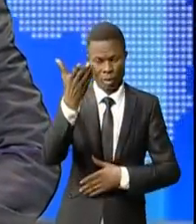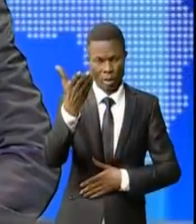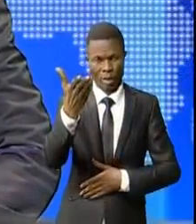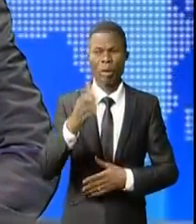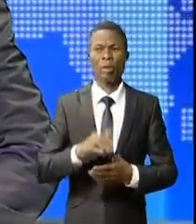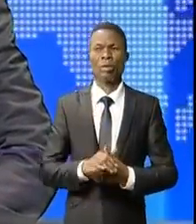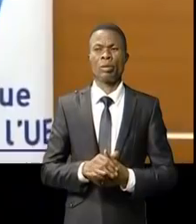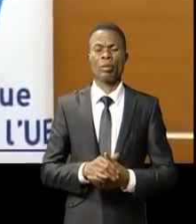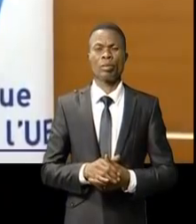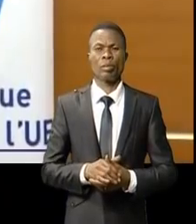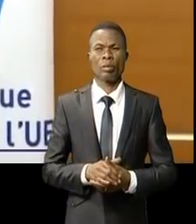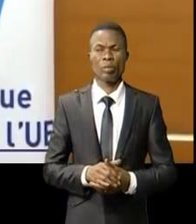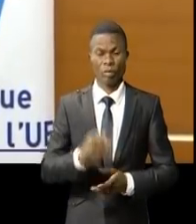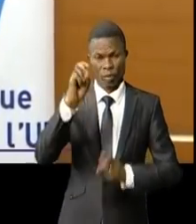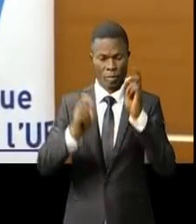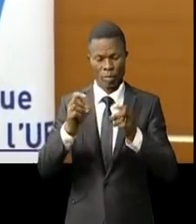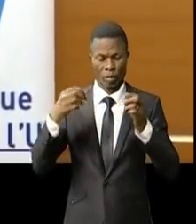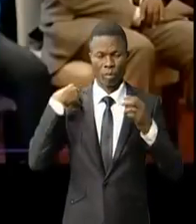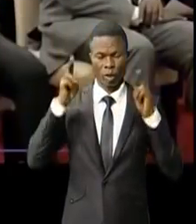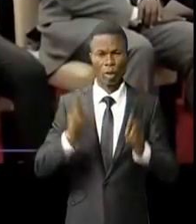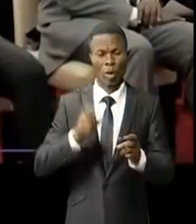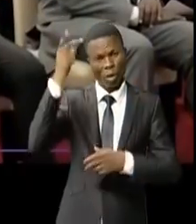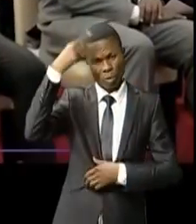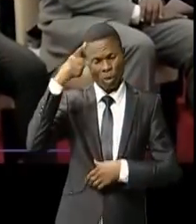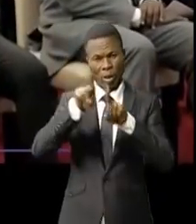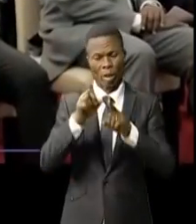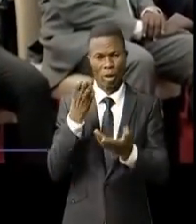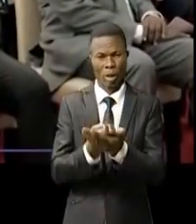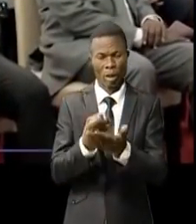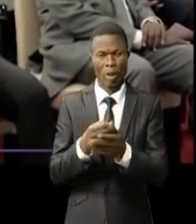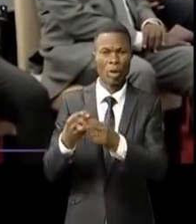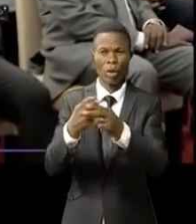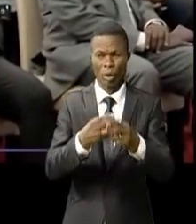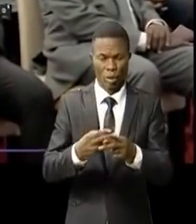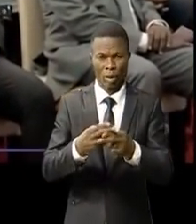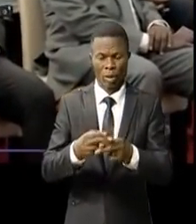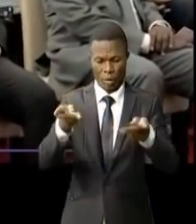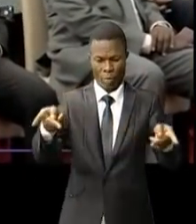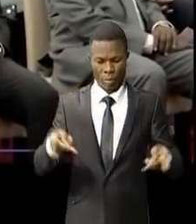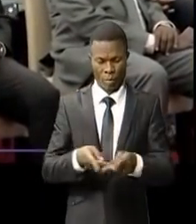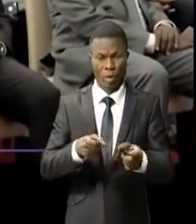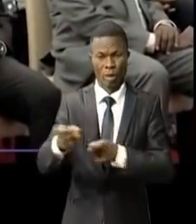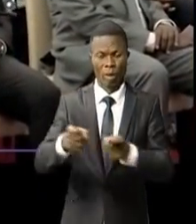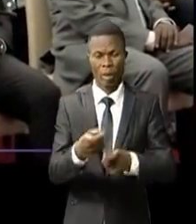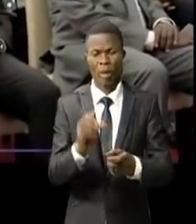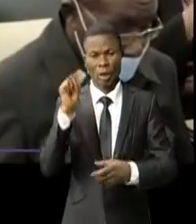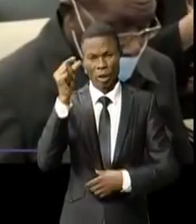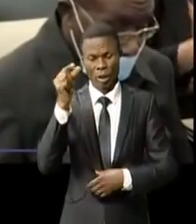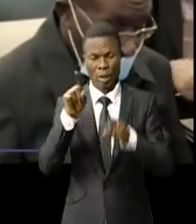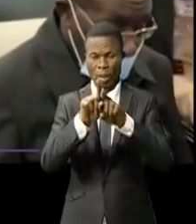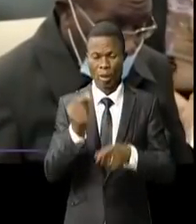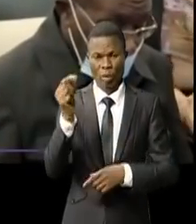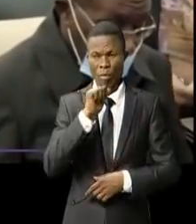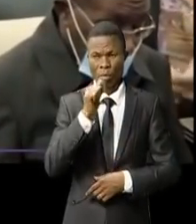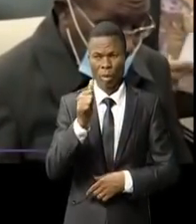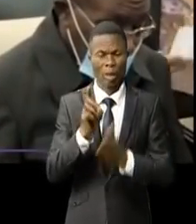Tondouangou. Les dimensions gouvernance politique, économique et sécuritaire, environnement et gestion des ressources minières et non minières